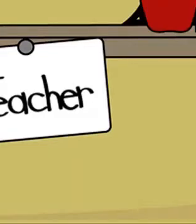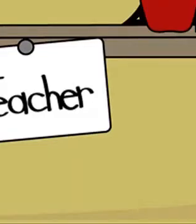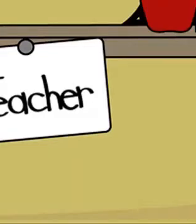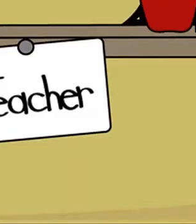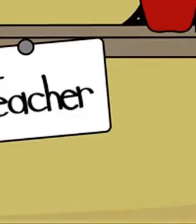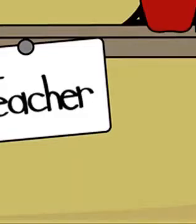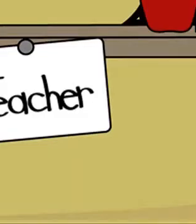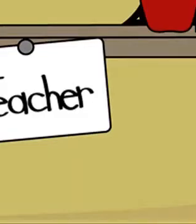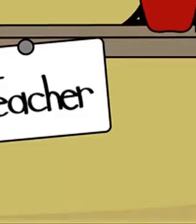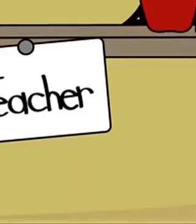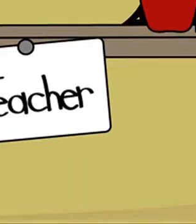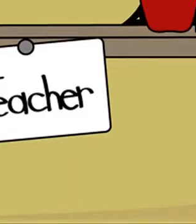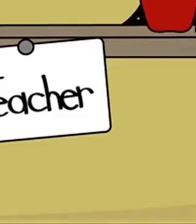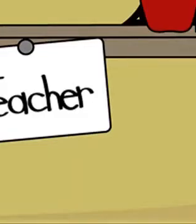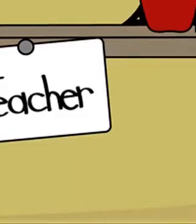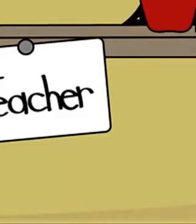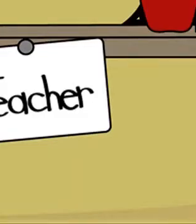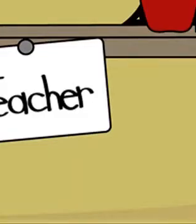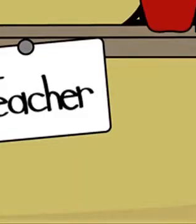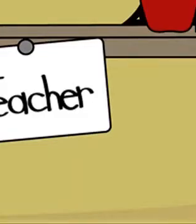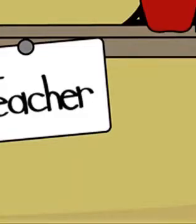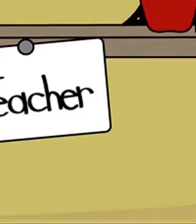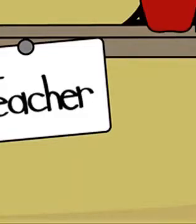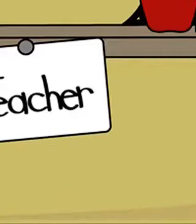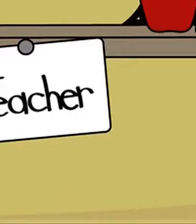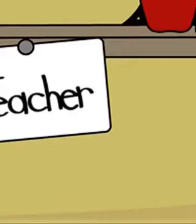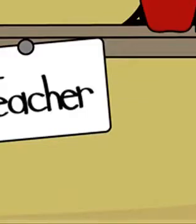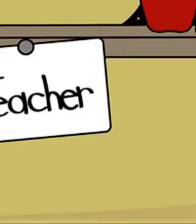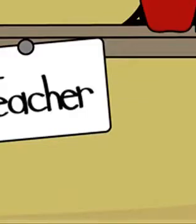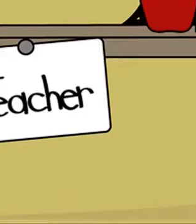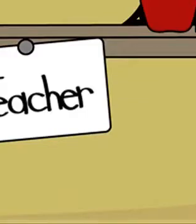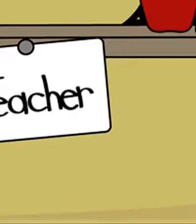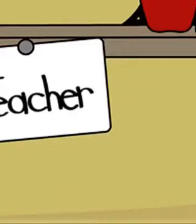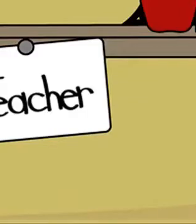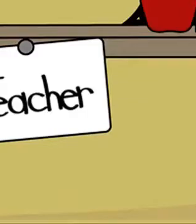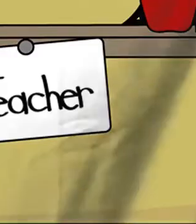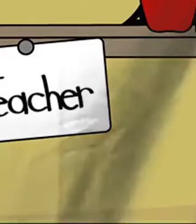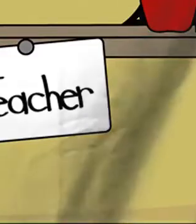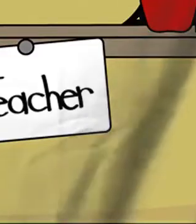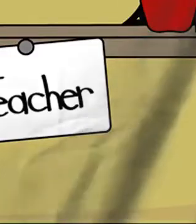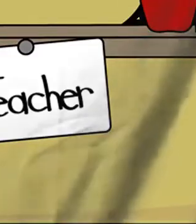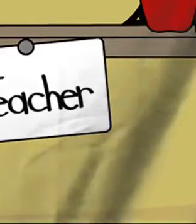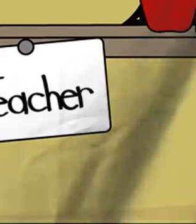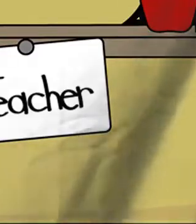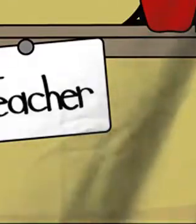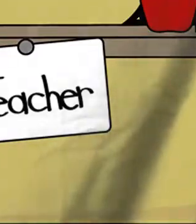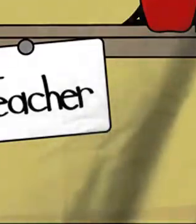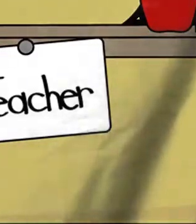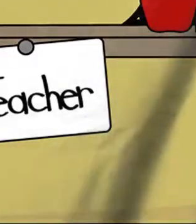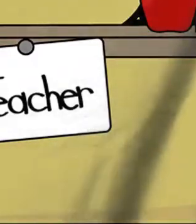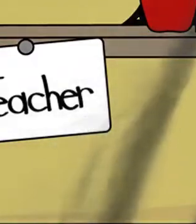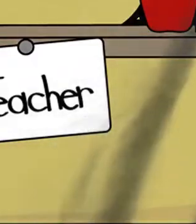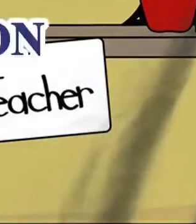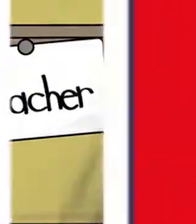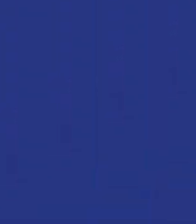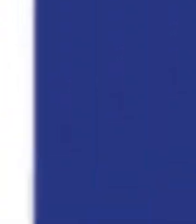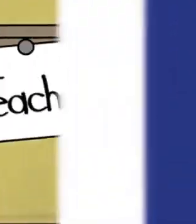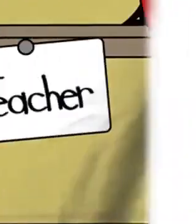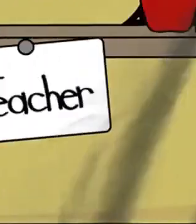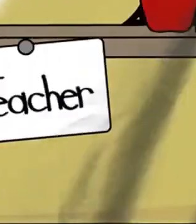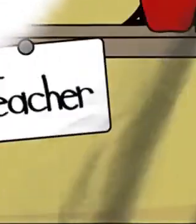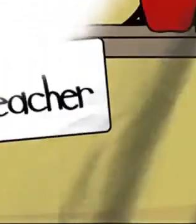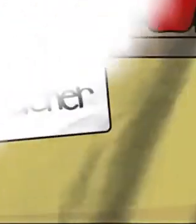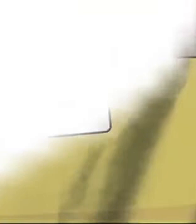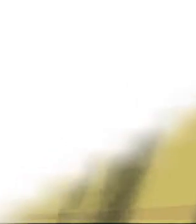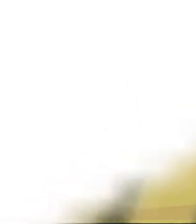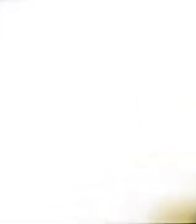Tiil, tindak-tindak, kamot ikaway, hawak ikiay, tiyo gamay.